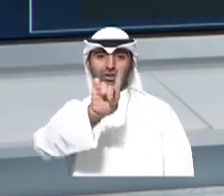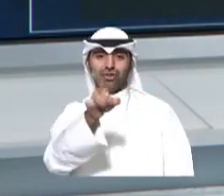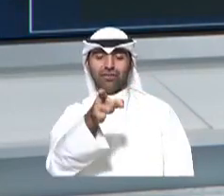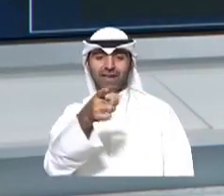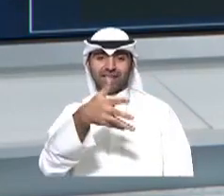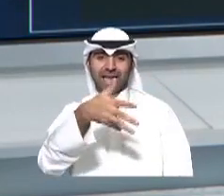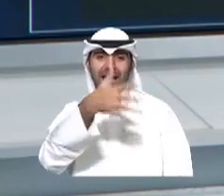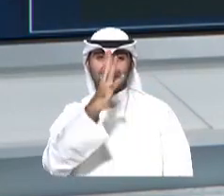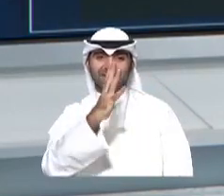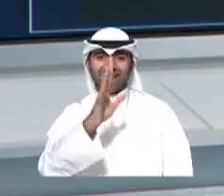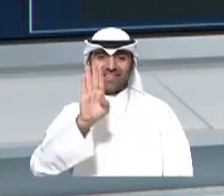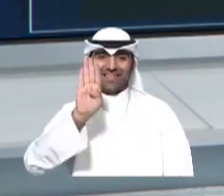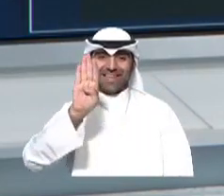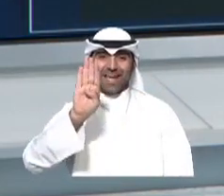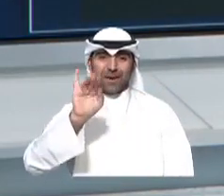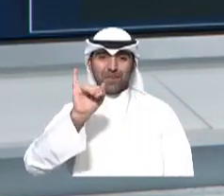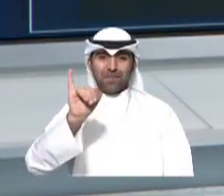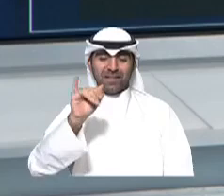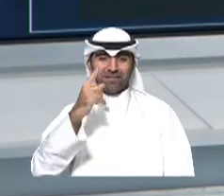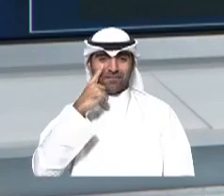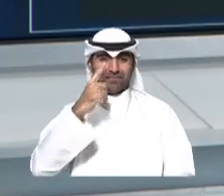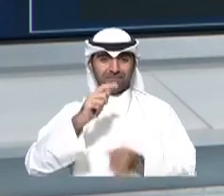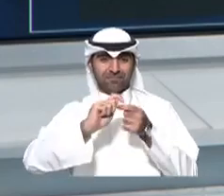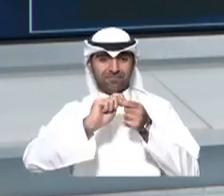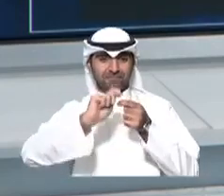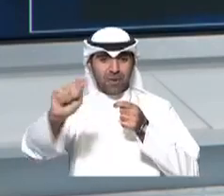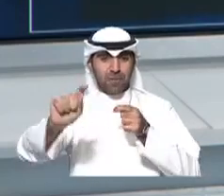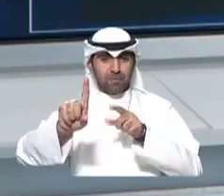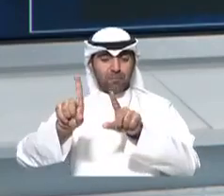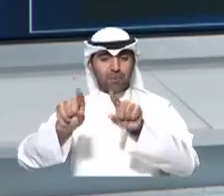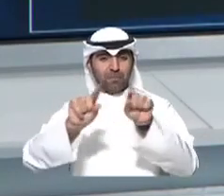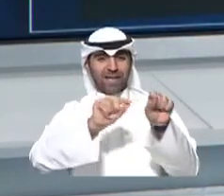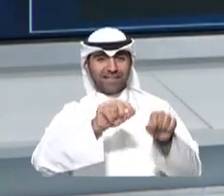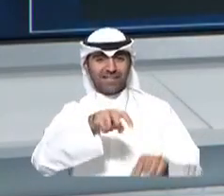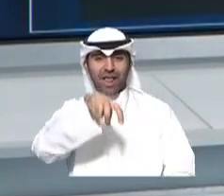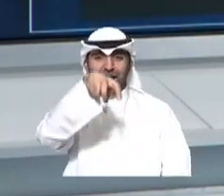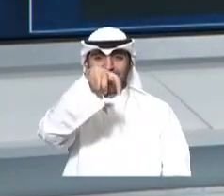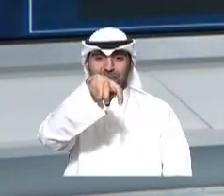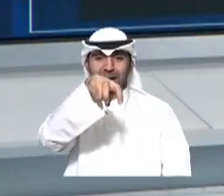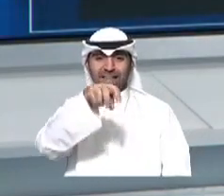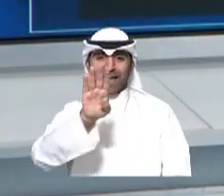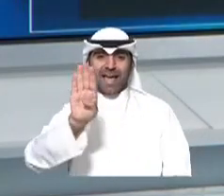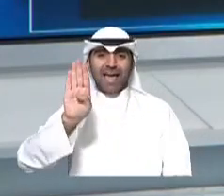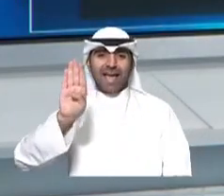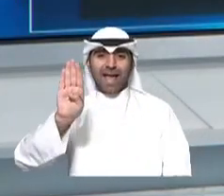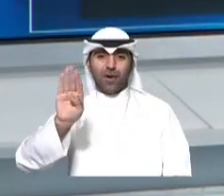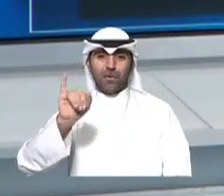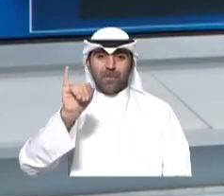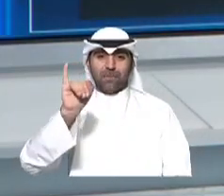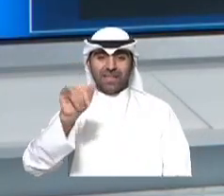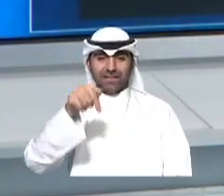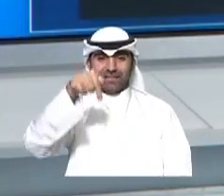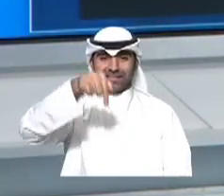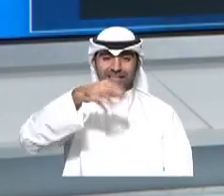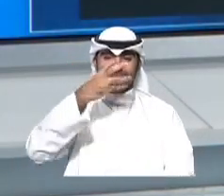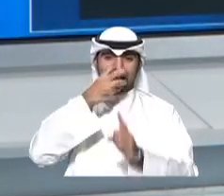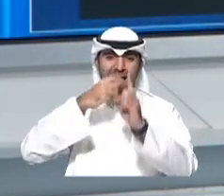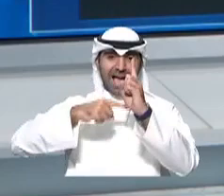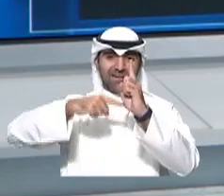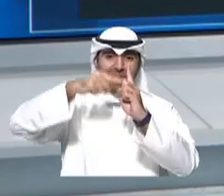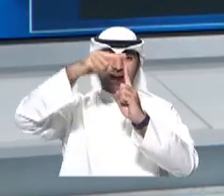الرؤية الأفقية جيدة 8 كيلو. الطقس المتوقع لمدينة الكويت ومعظم المناطق في منتصف هذه الليلة: